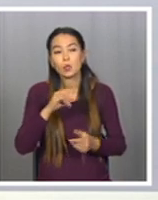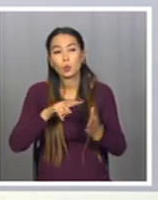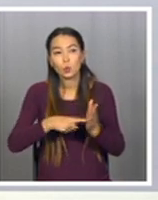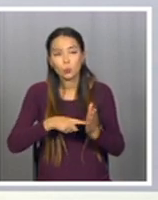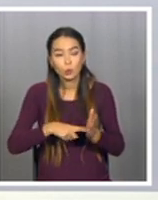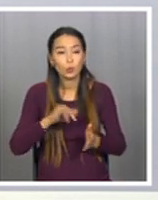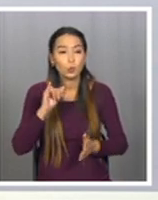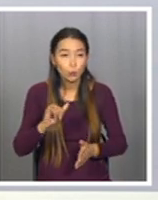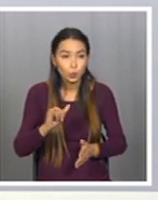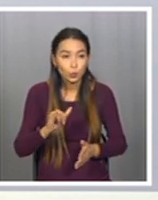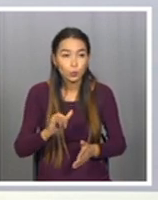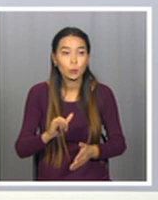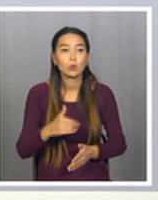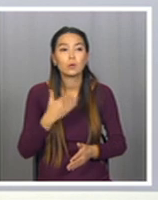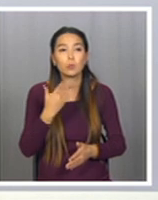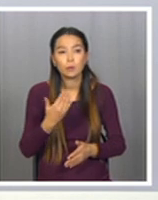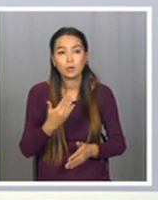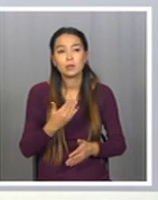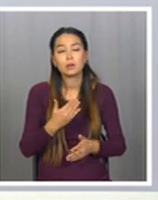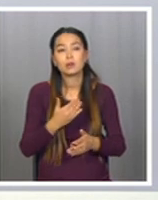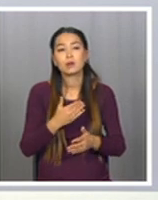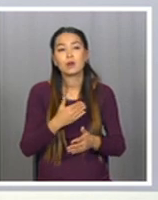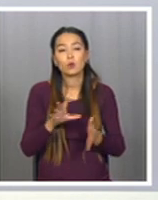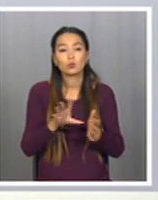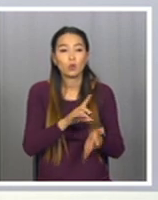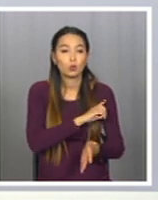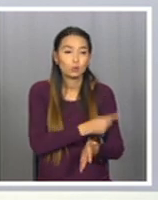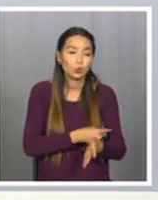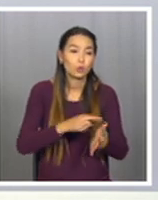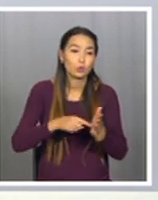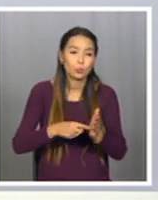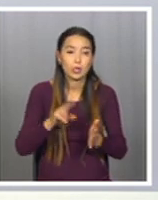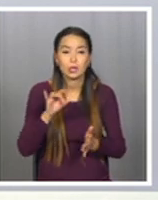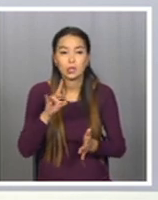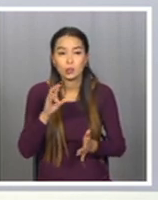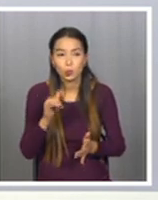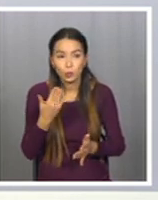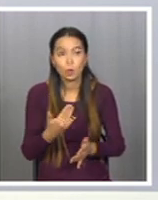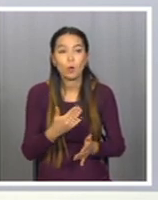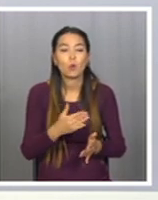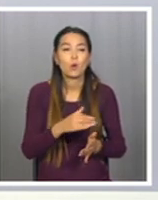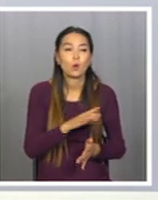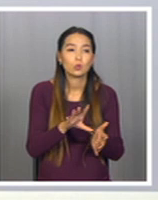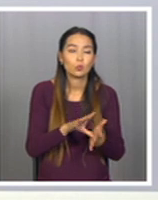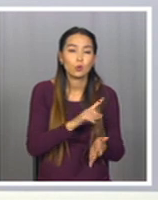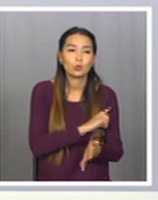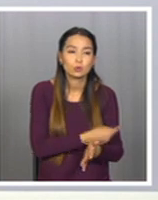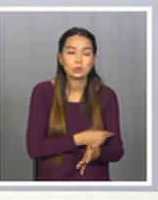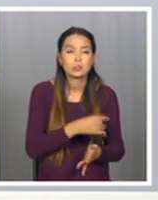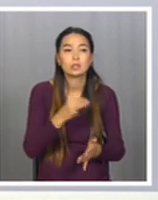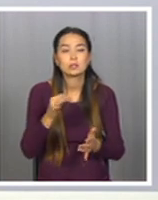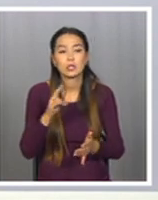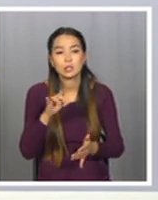У, яғни тоқ күшін көбейтеміз кернеуге. Бірақ тоқ күші де бізде кернеуде уақытқа тәуелді өзгеру